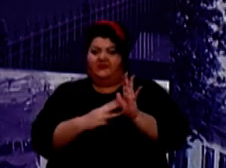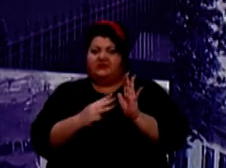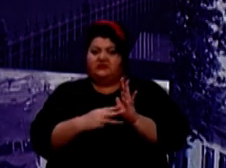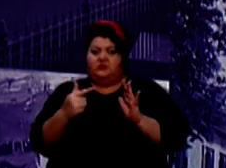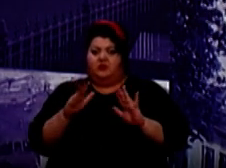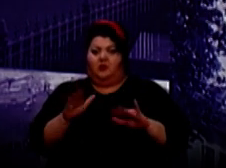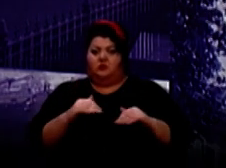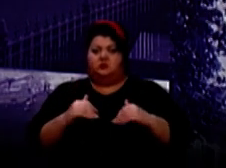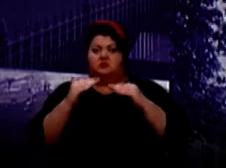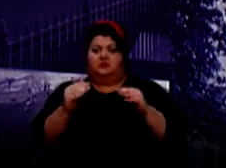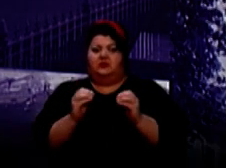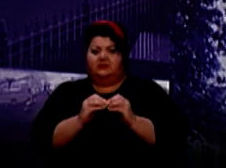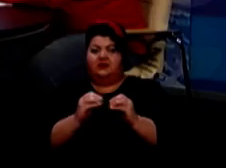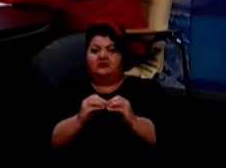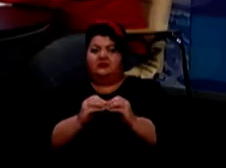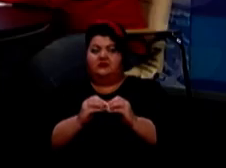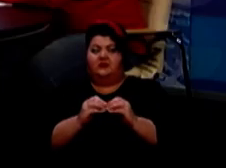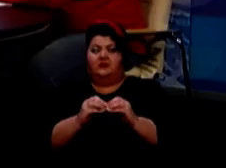потім 10. Ну, вибачаю, тому